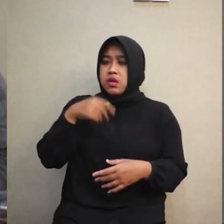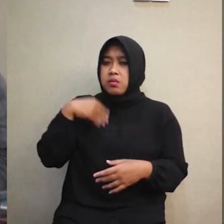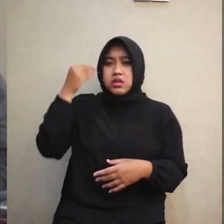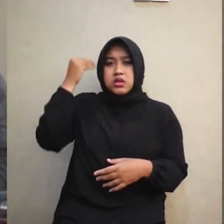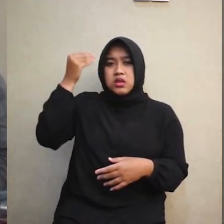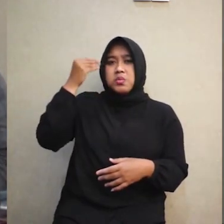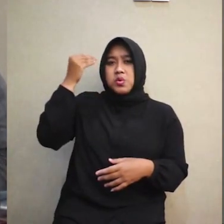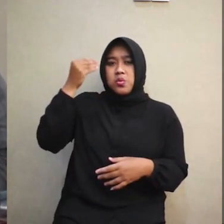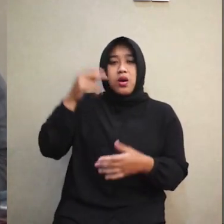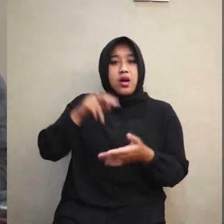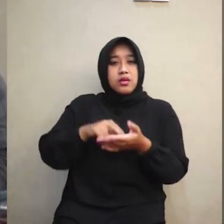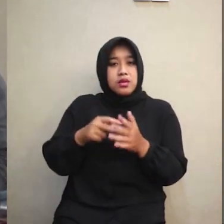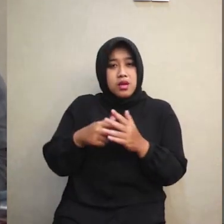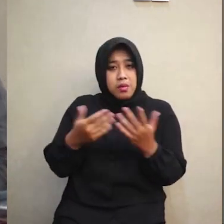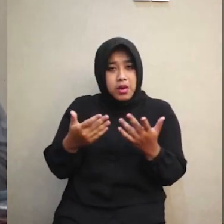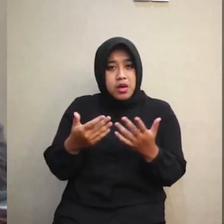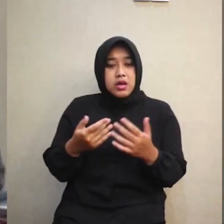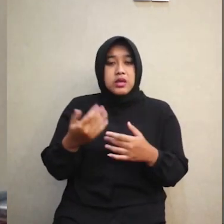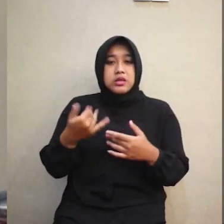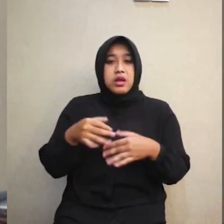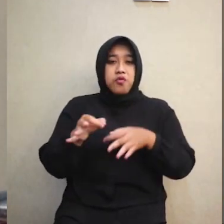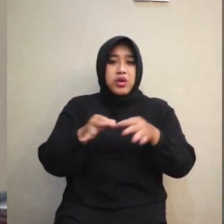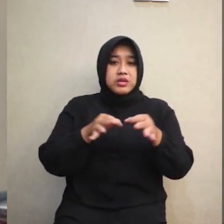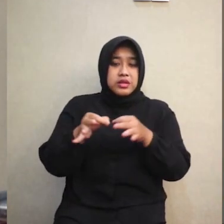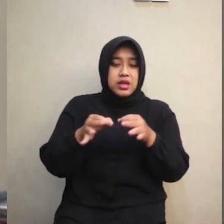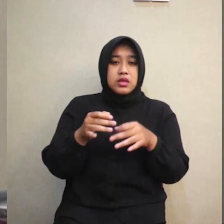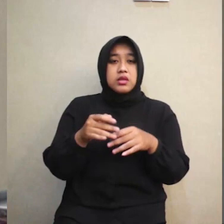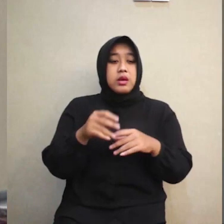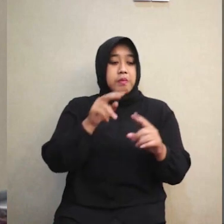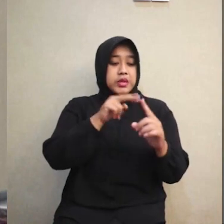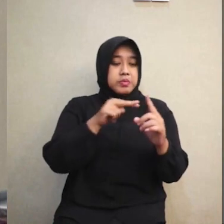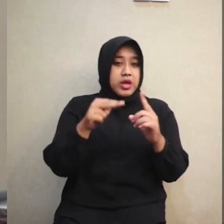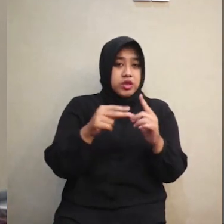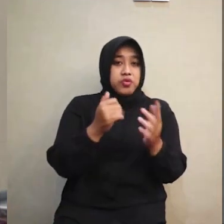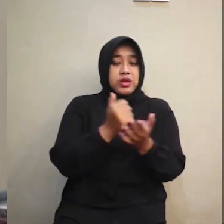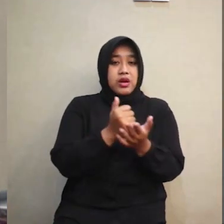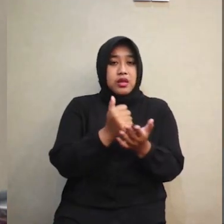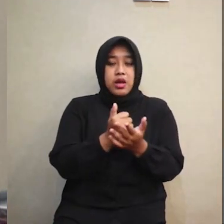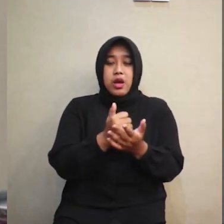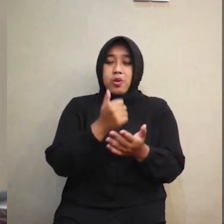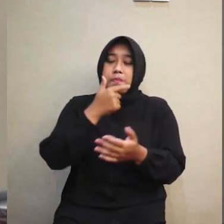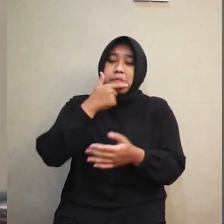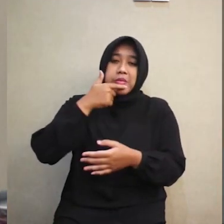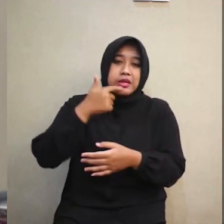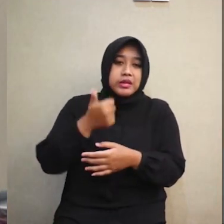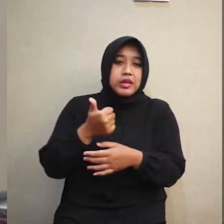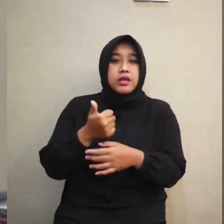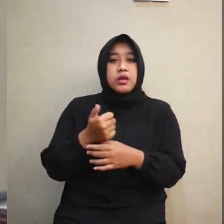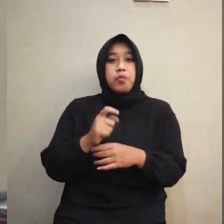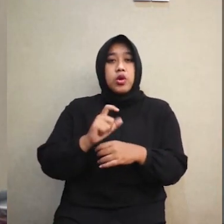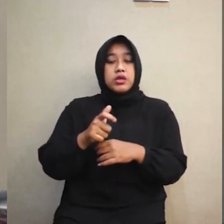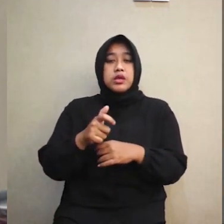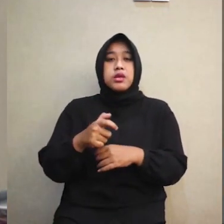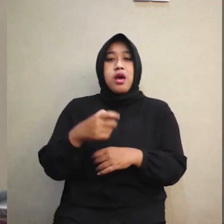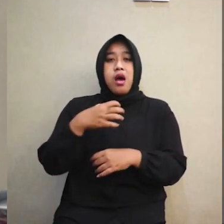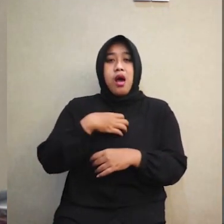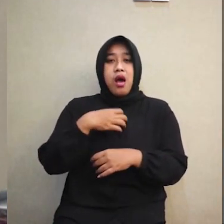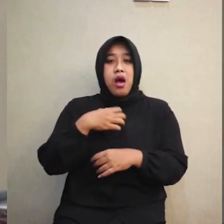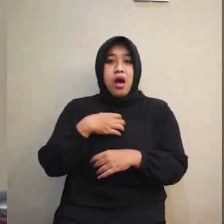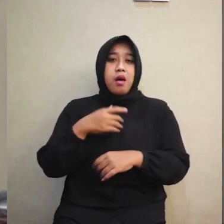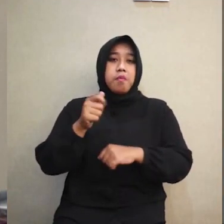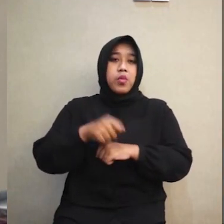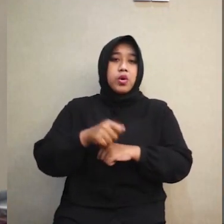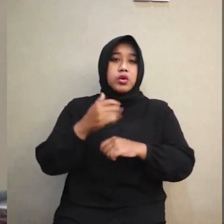itu artinya selain sarana prasarana perspektif juga ternyata menjadi sangat penting dalam konteks peradilan yang